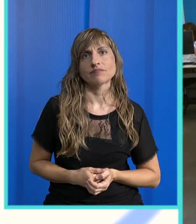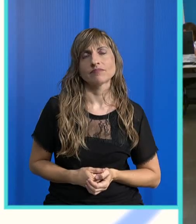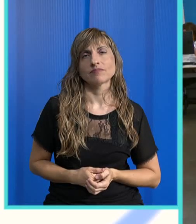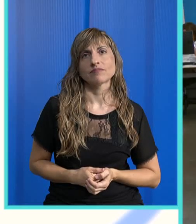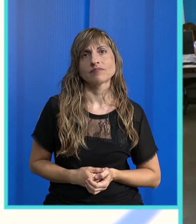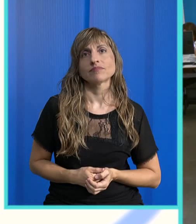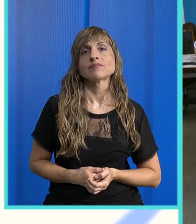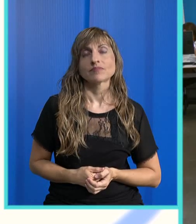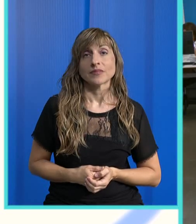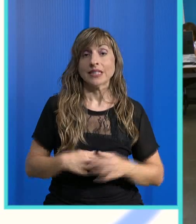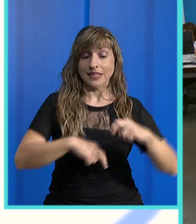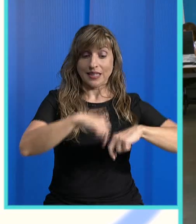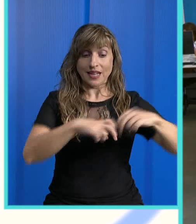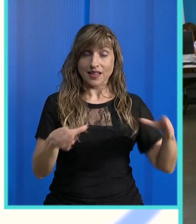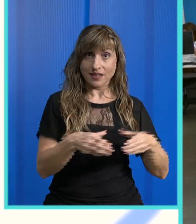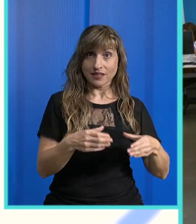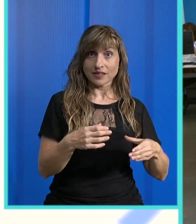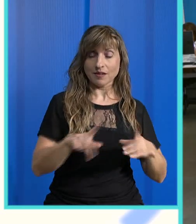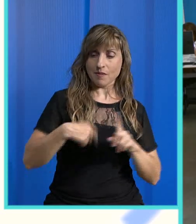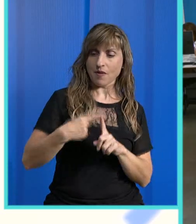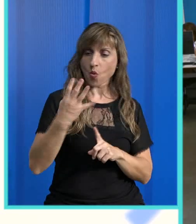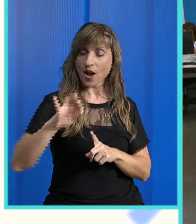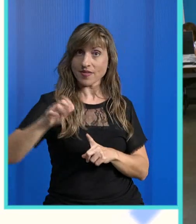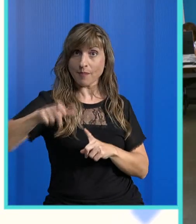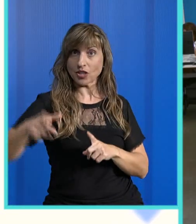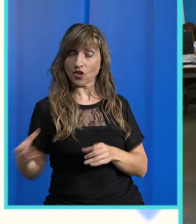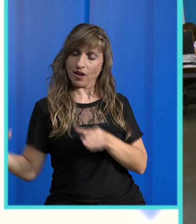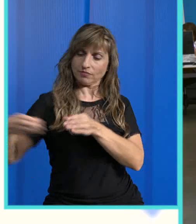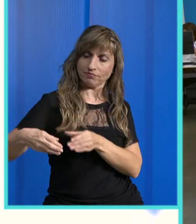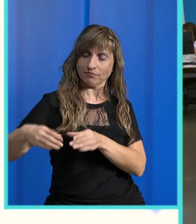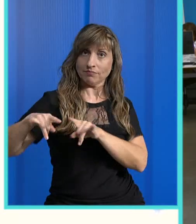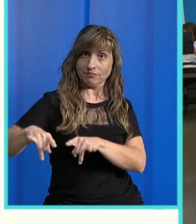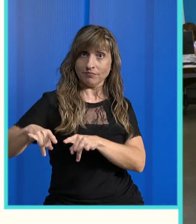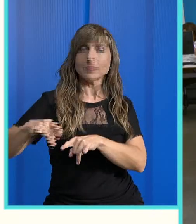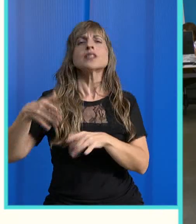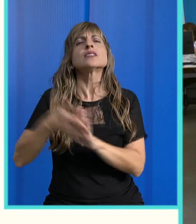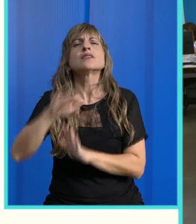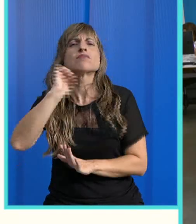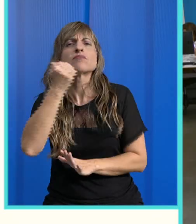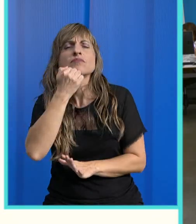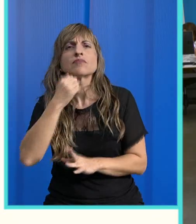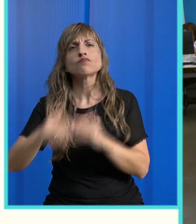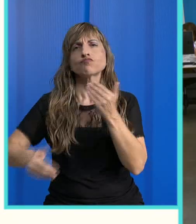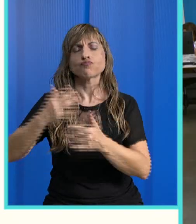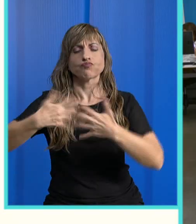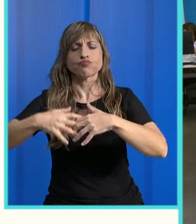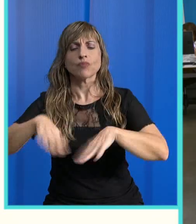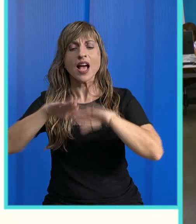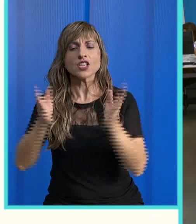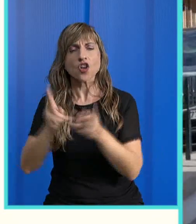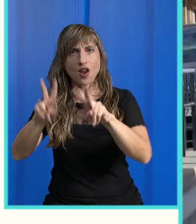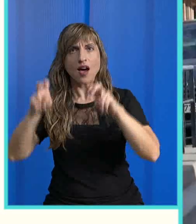I a banda dels castellers una quarantena de persones també s'ha mobilitzat aquest dilluns per reivindicar la posada en marxa de la nova escola a Ventós Mir.